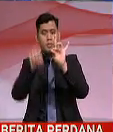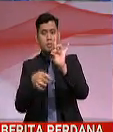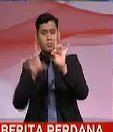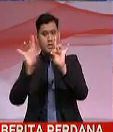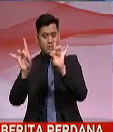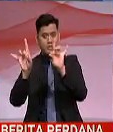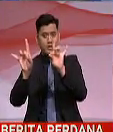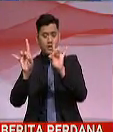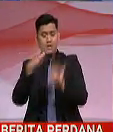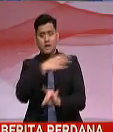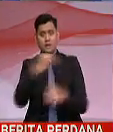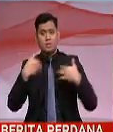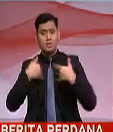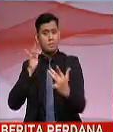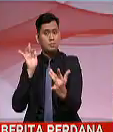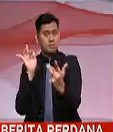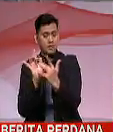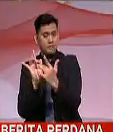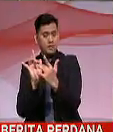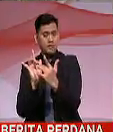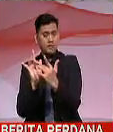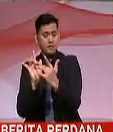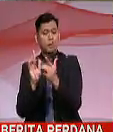Dia mempunyai kontak kepada kes